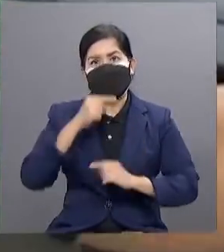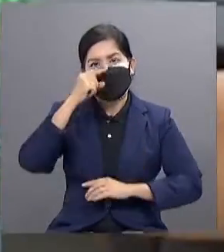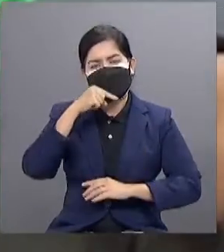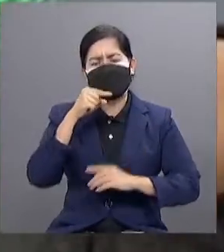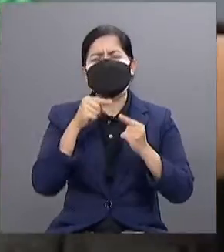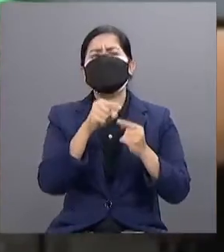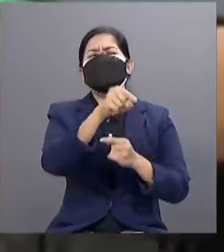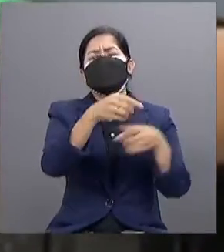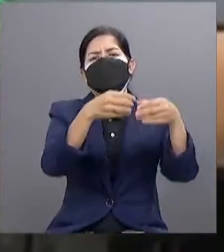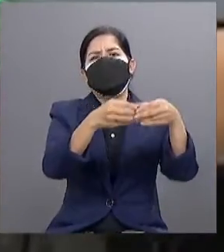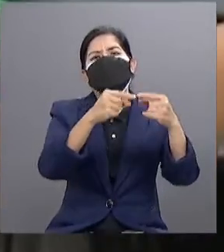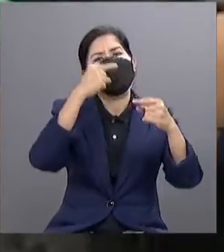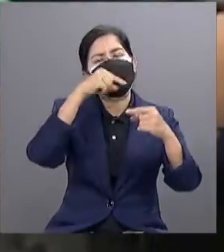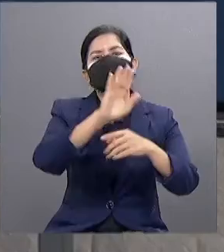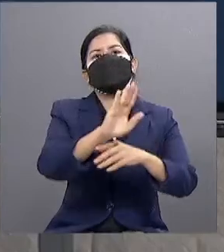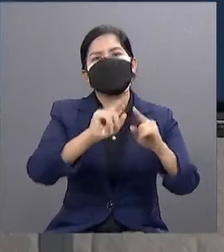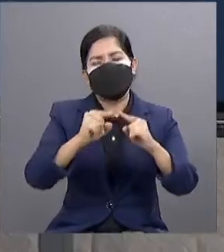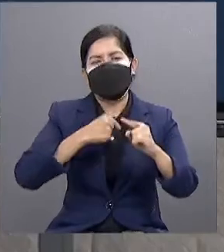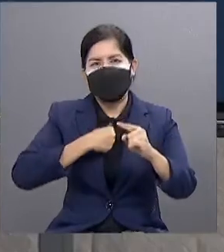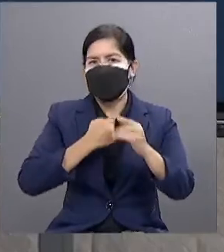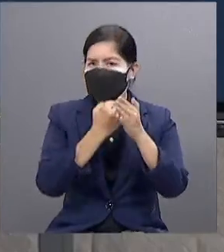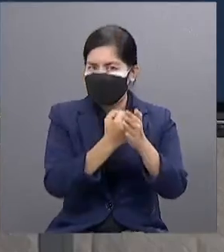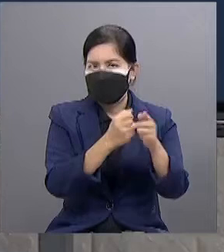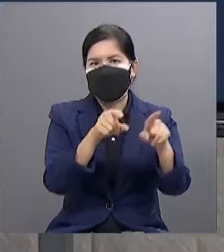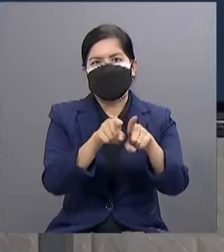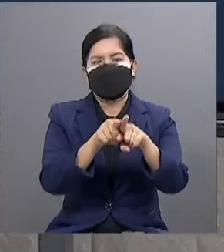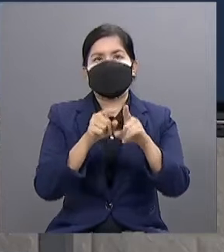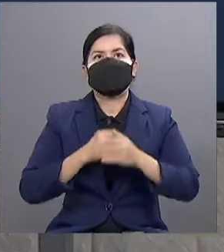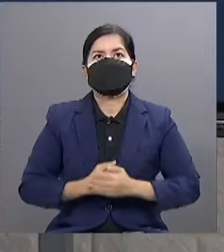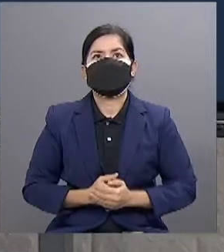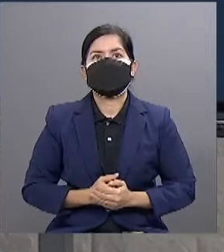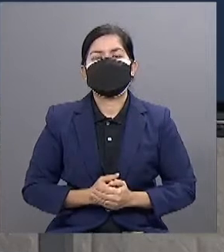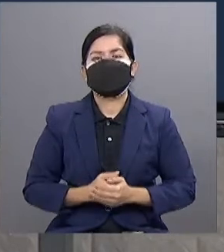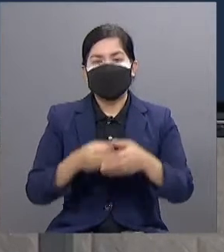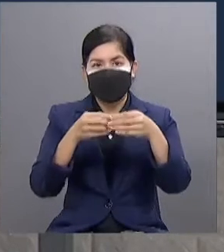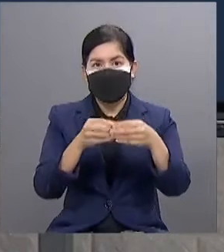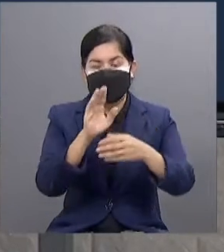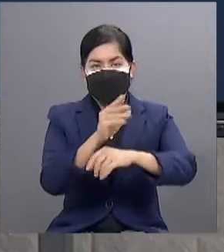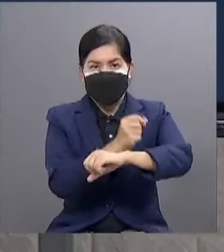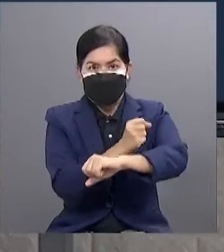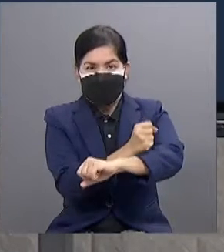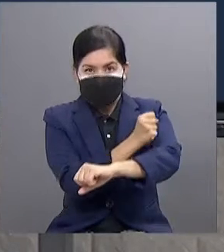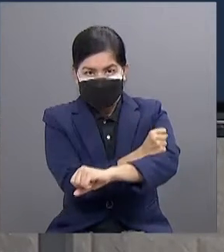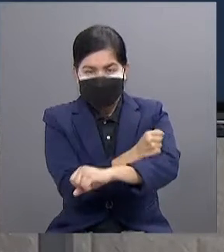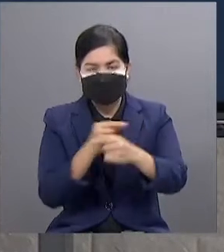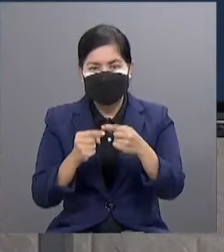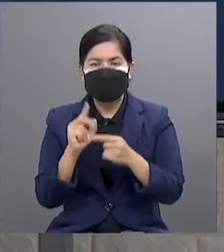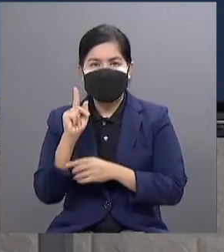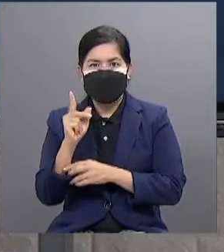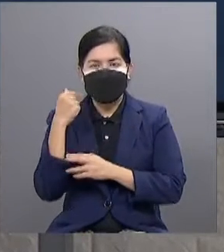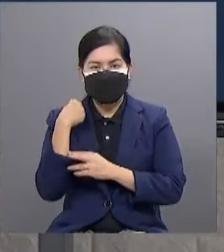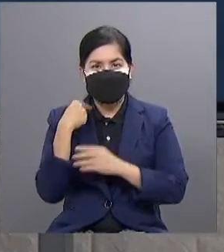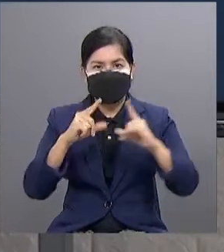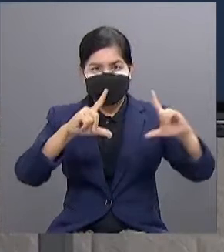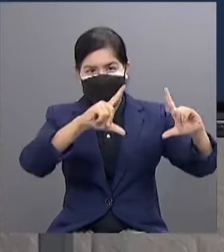คะนี่เป็นเสียงแรงงานที่นักข่าวพลเมืองในพื้นที่ที่เขาถ่ายภาพด้วยมือถือส่งมาสื่อสาร